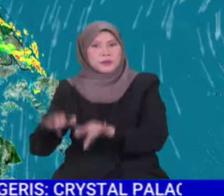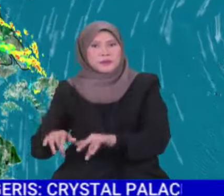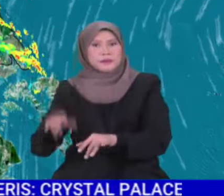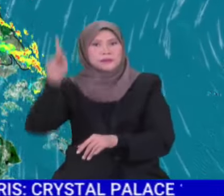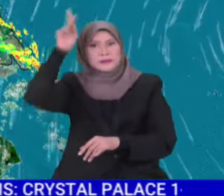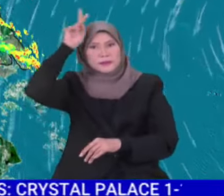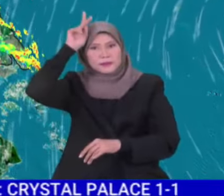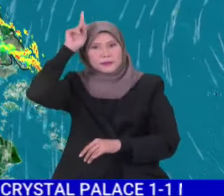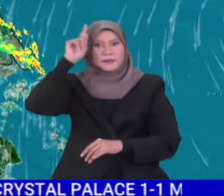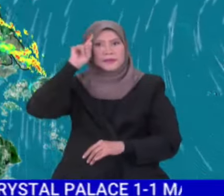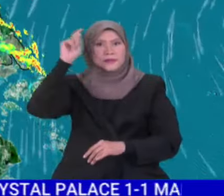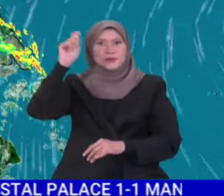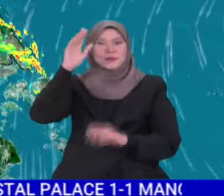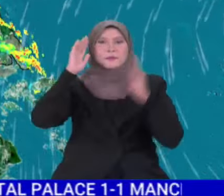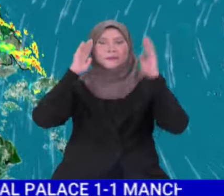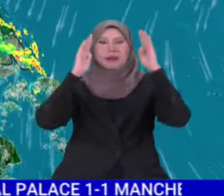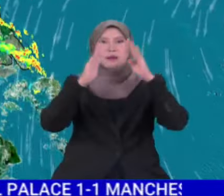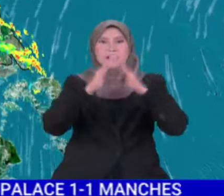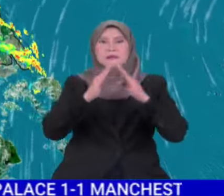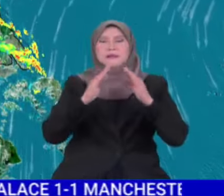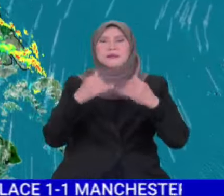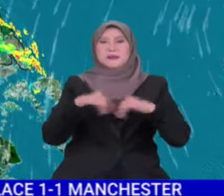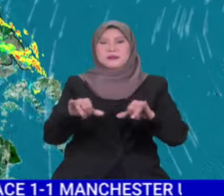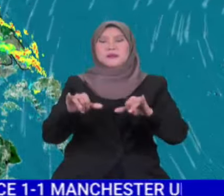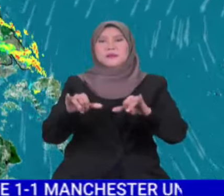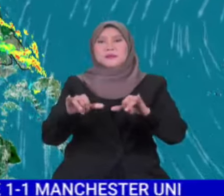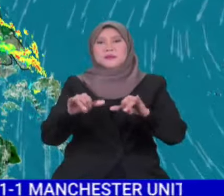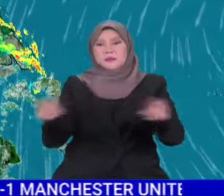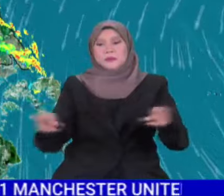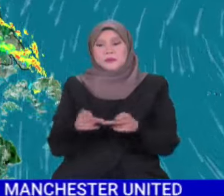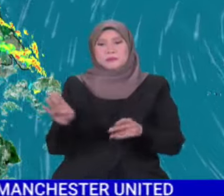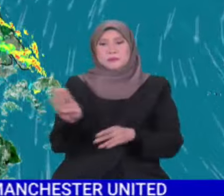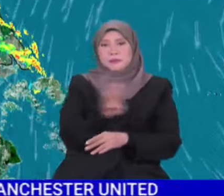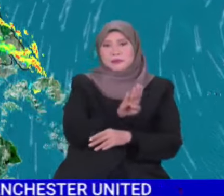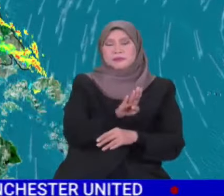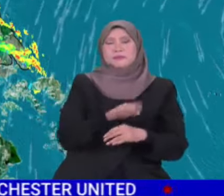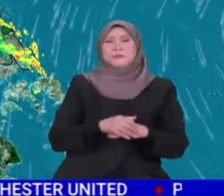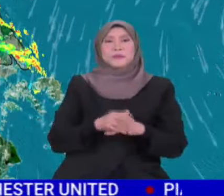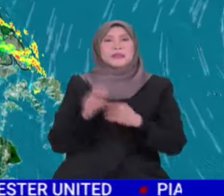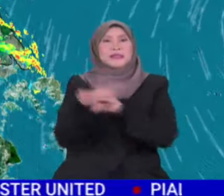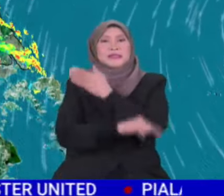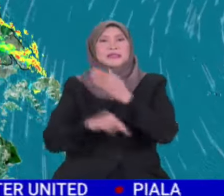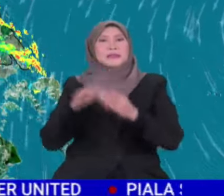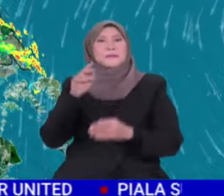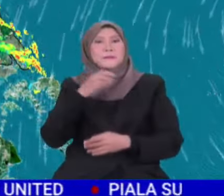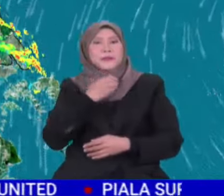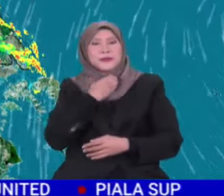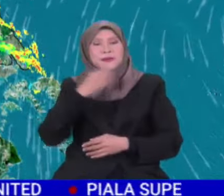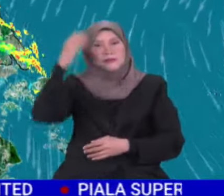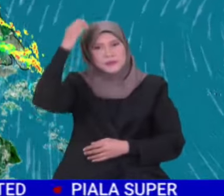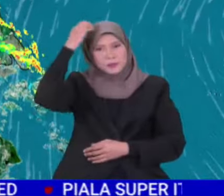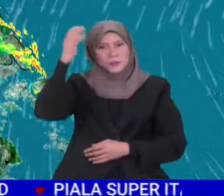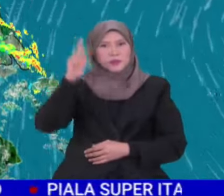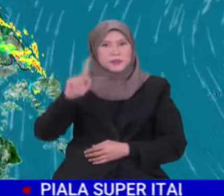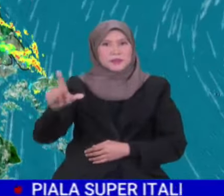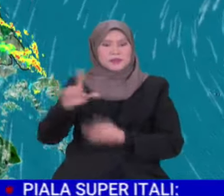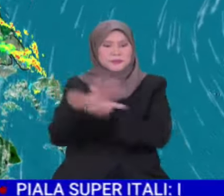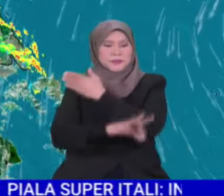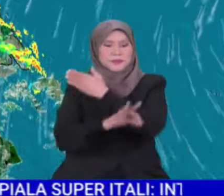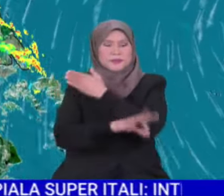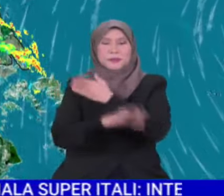negeri Kelantan, Terengganu dan juga Pahang akan terus memasuki ke kawasan barat. Jadi, di negeri Perak, Selangor, Kuala Lumpur, Negeri